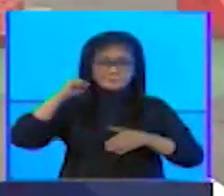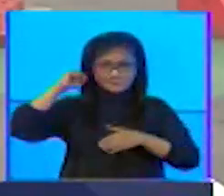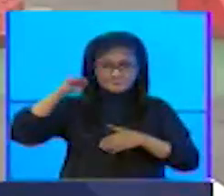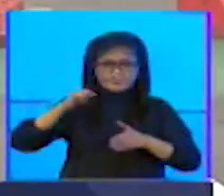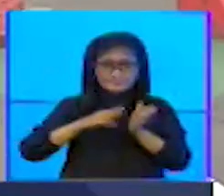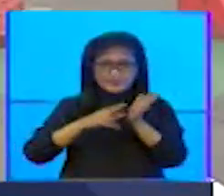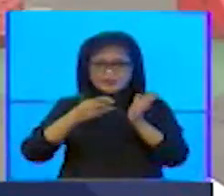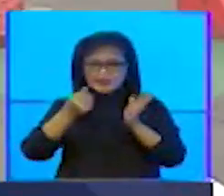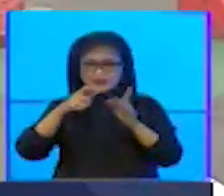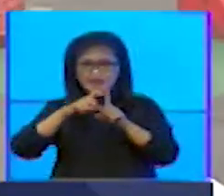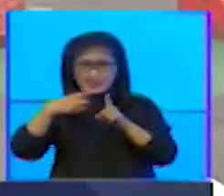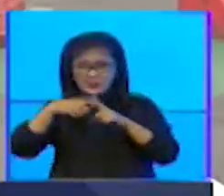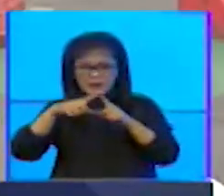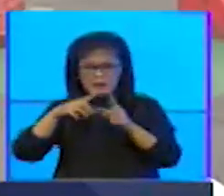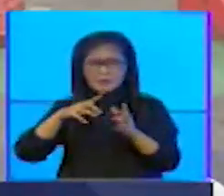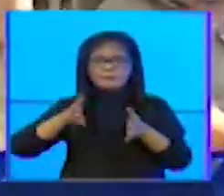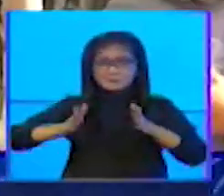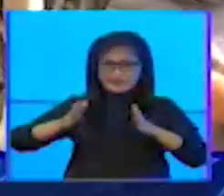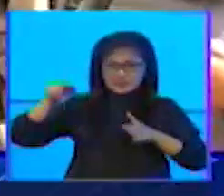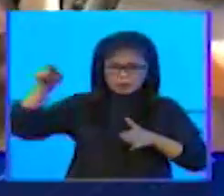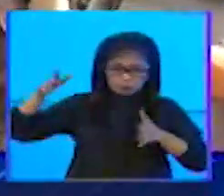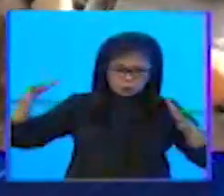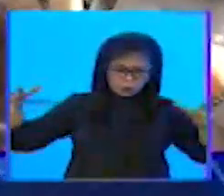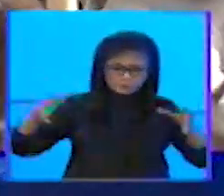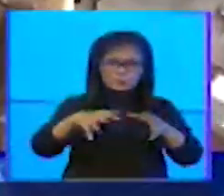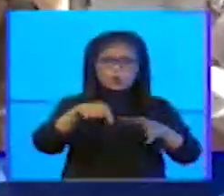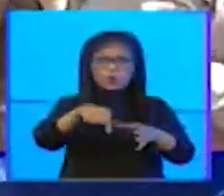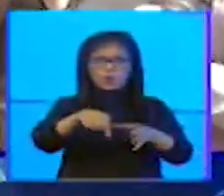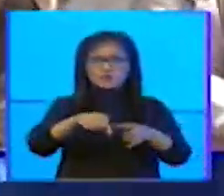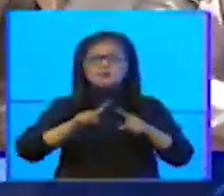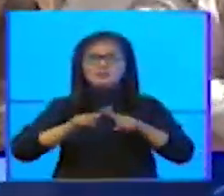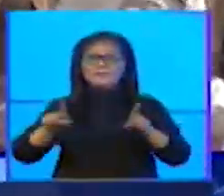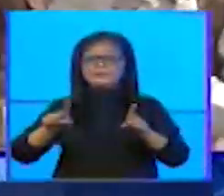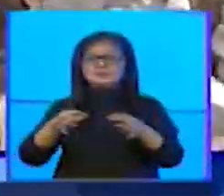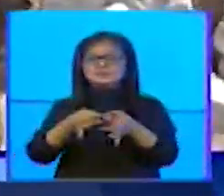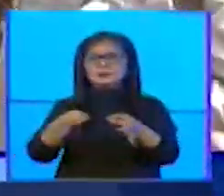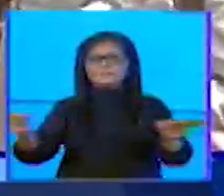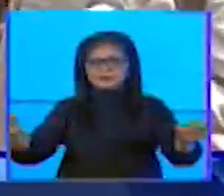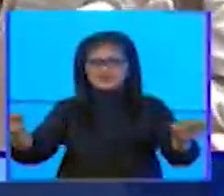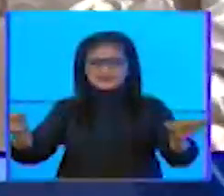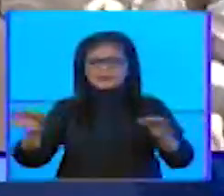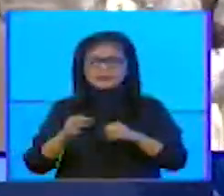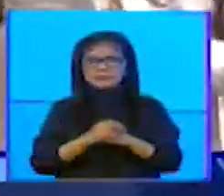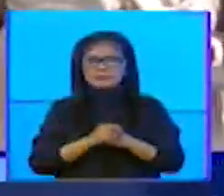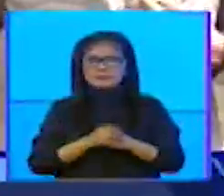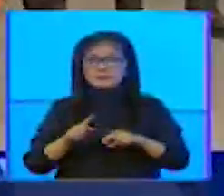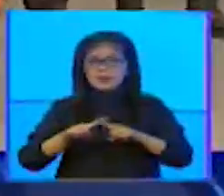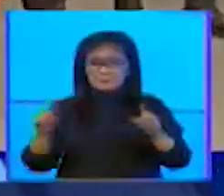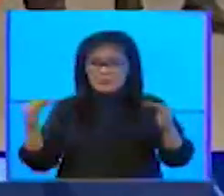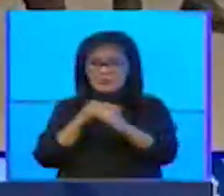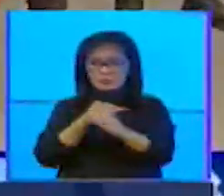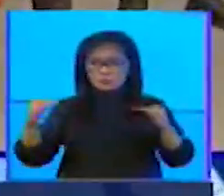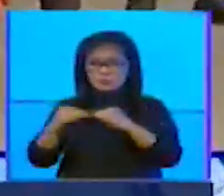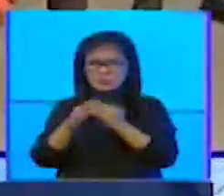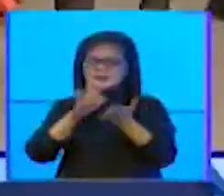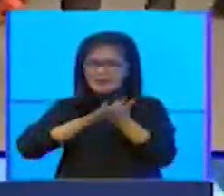ataupun nantinya akan menjadi pusat konsentrasi massa ini terpantau masih sepi, terpantau masih kondusif, tertib, meskipun di sejumlah daerah